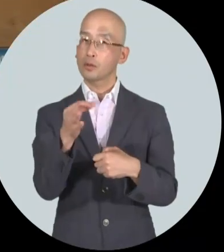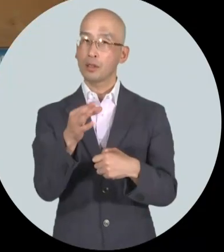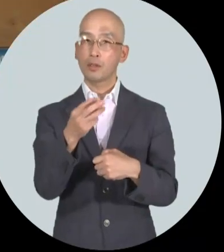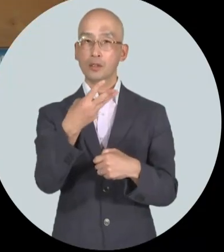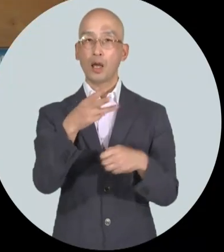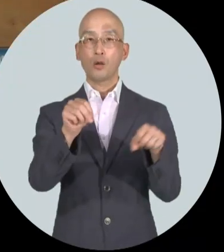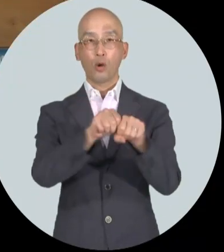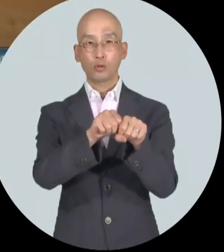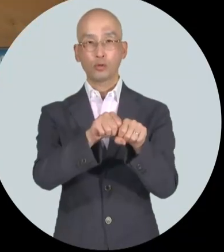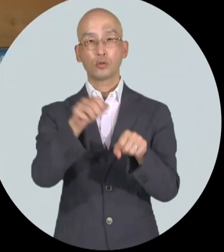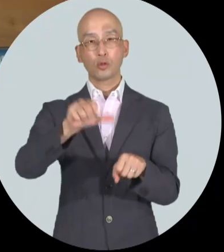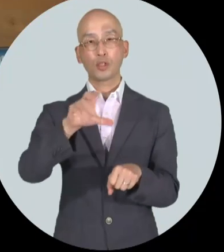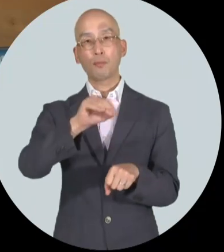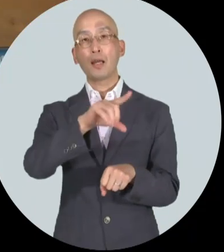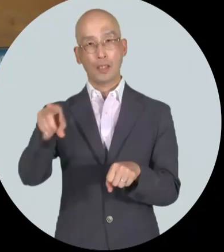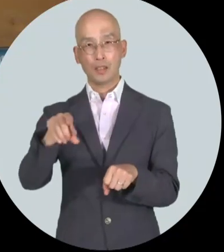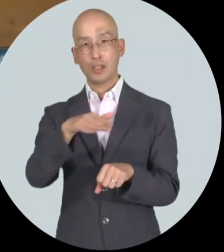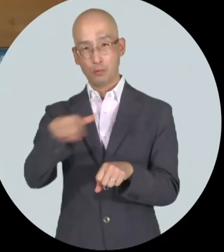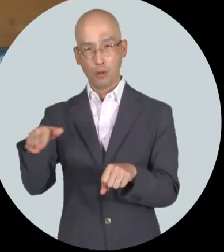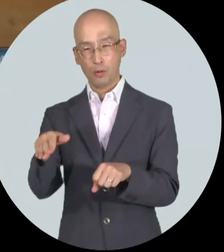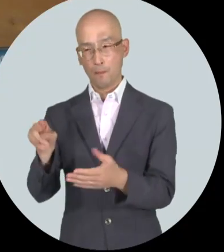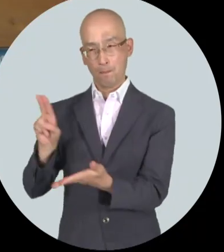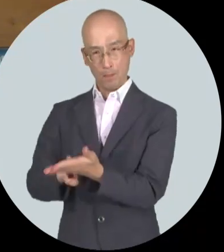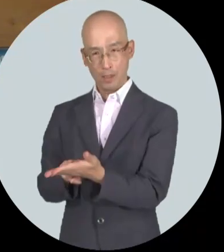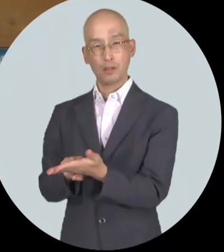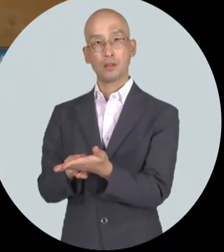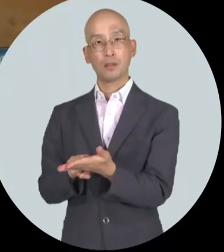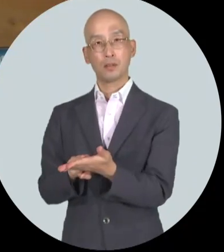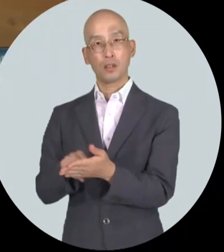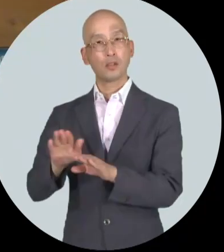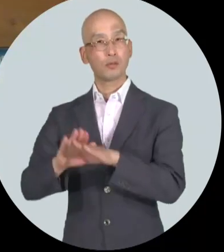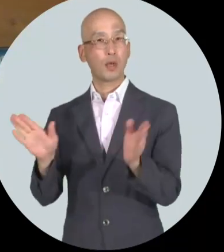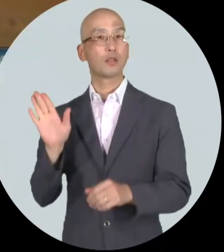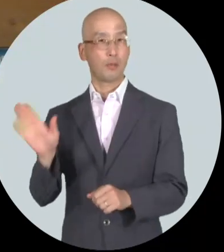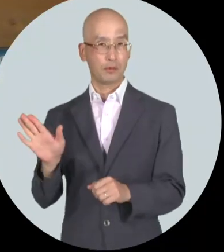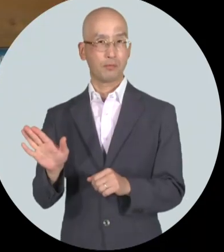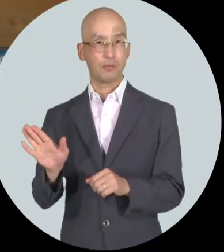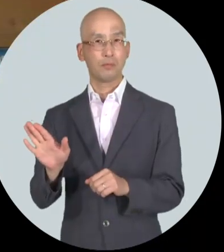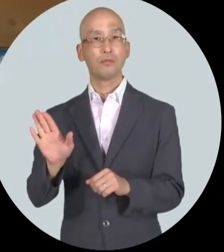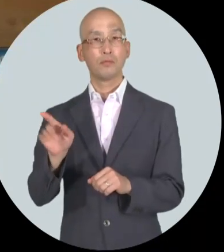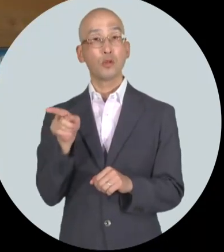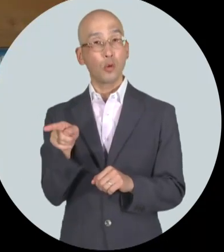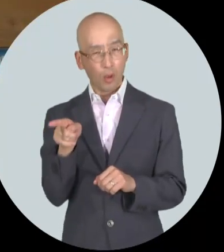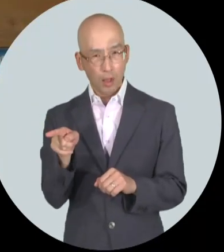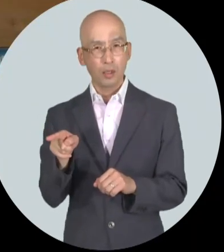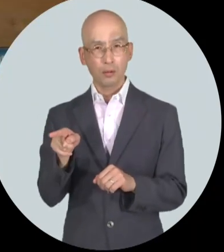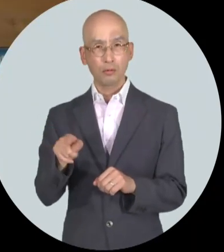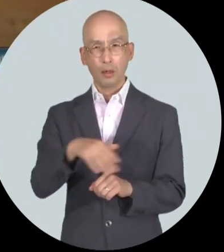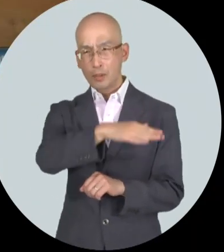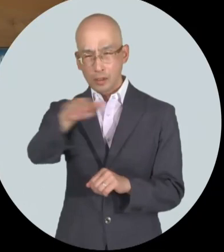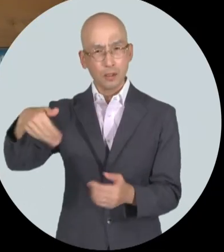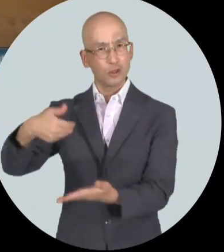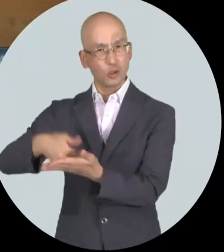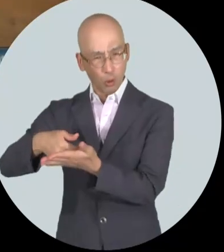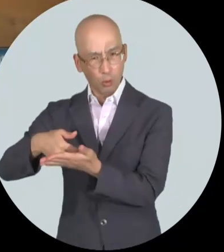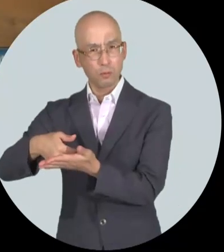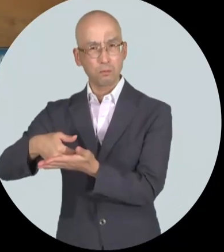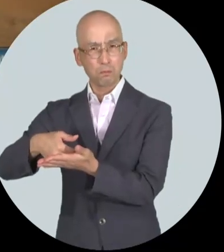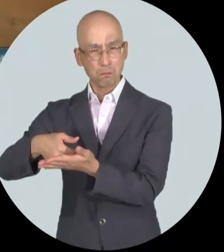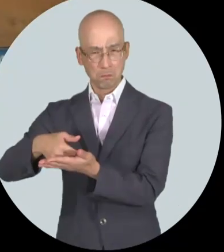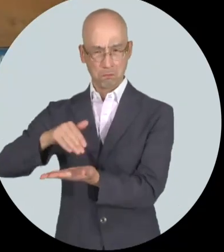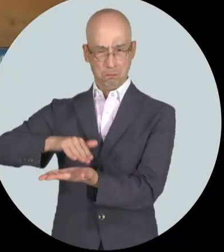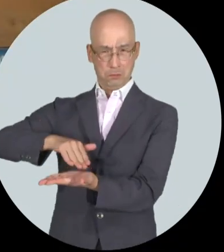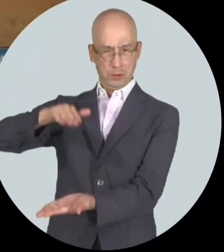3億5000万規模の導入しました。非常に需要が高